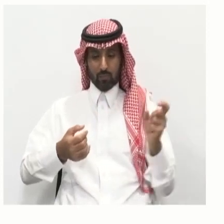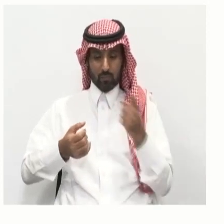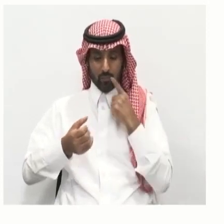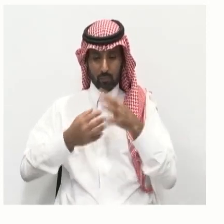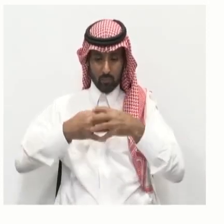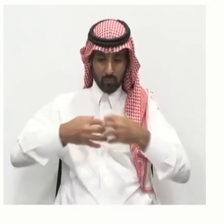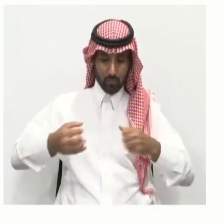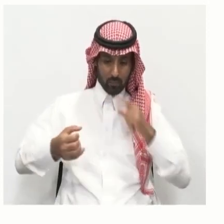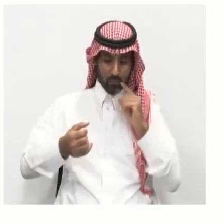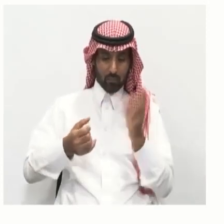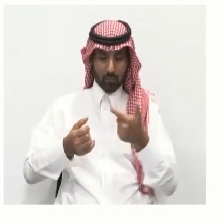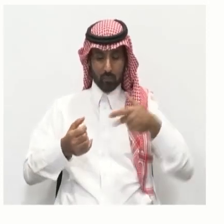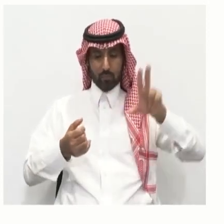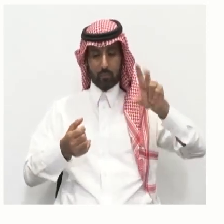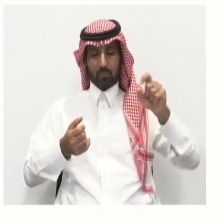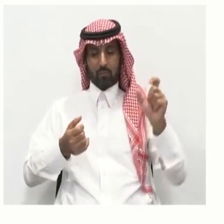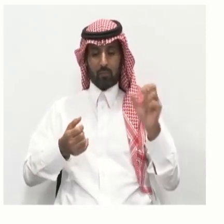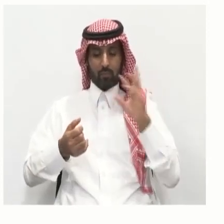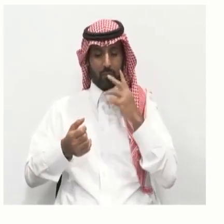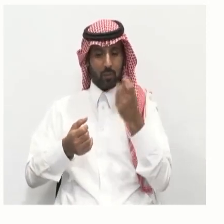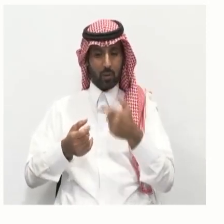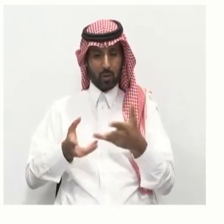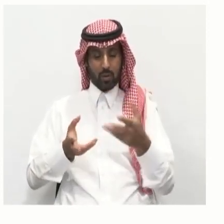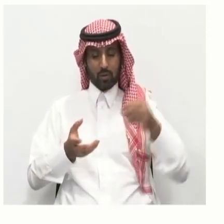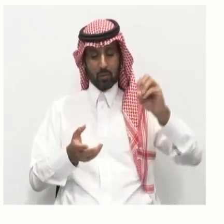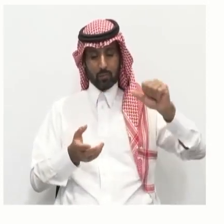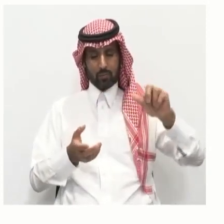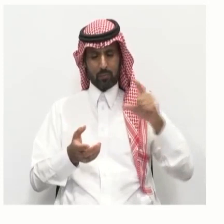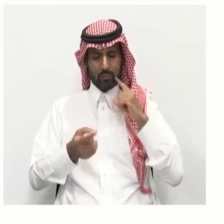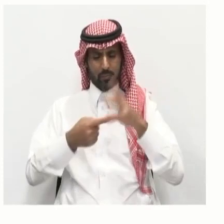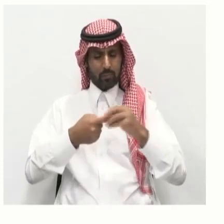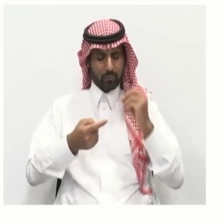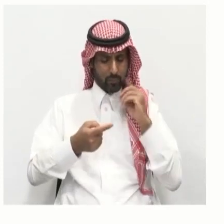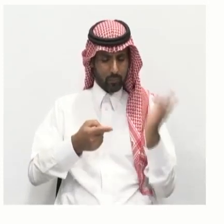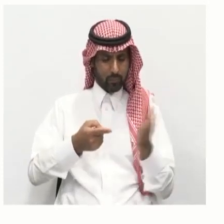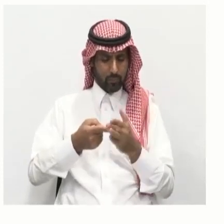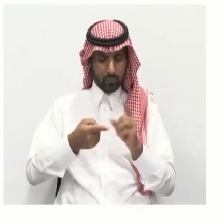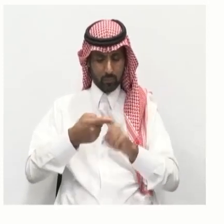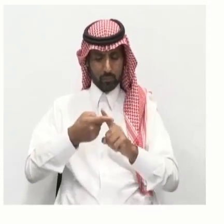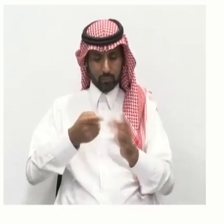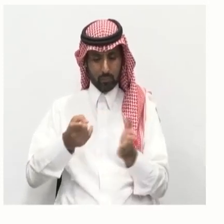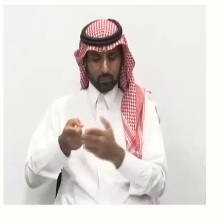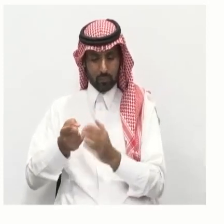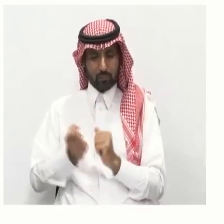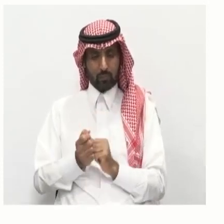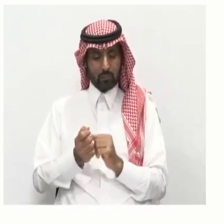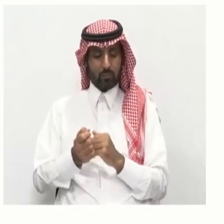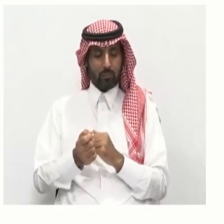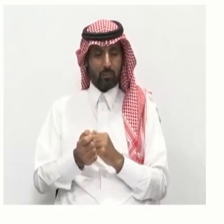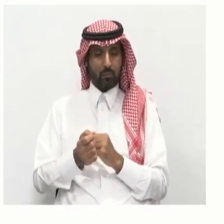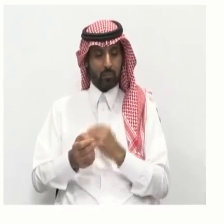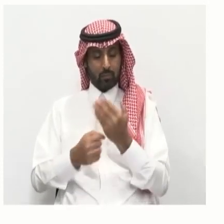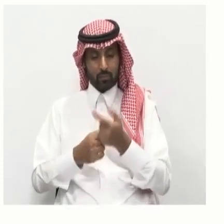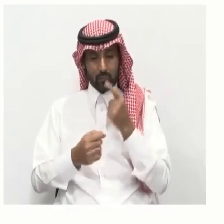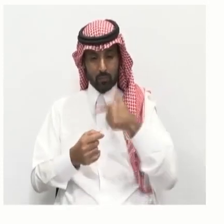البنزويك راح يتفكك الى بنزوات وايش وهيدروجين شحنته سالبه وهنا شحنتها موجبه كذلك